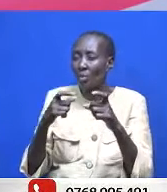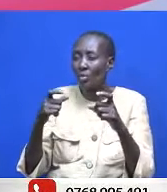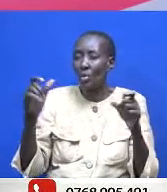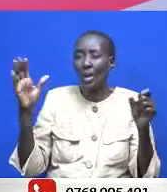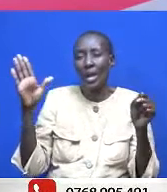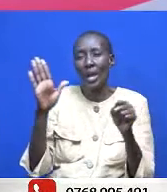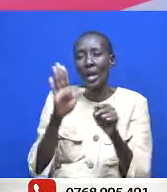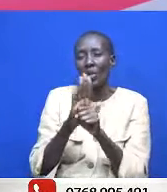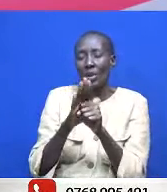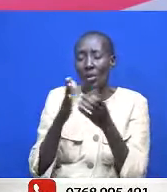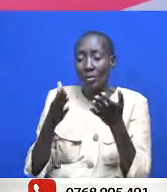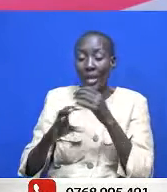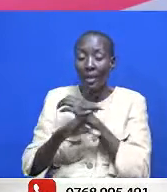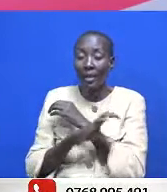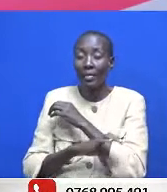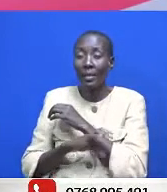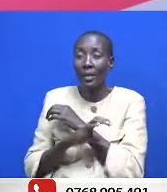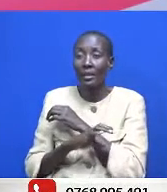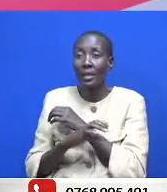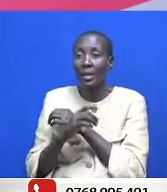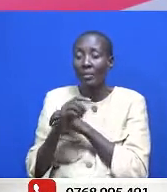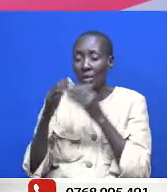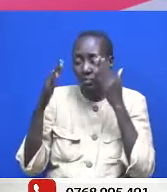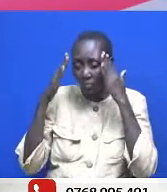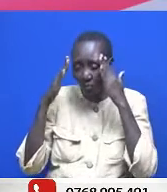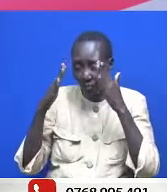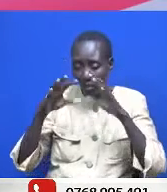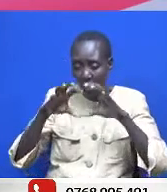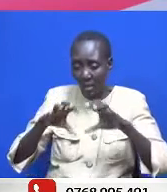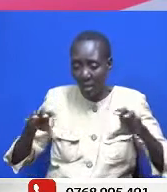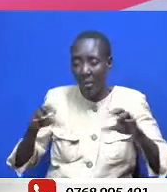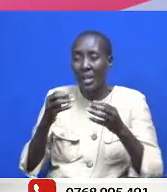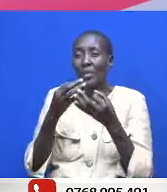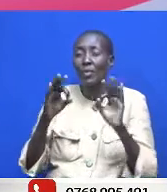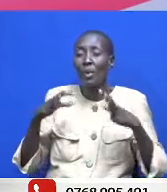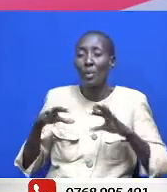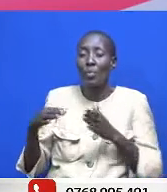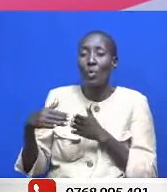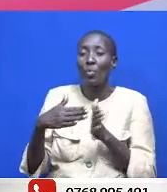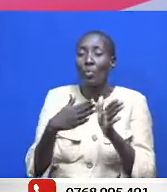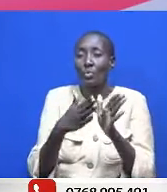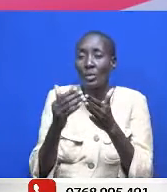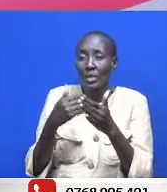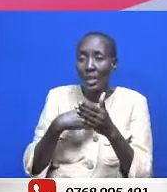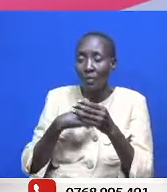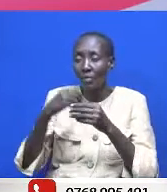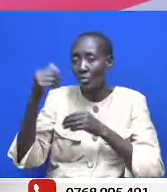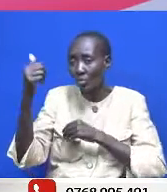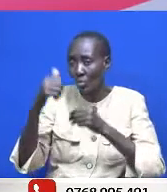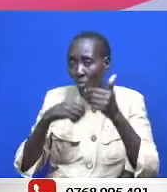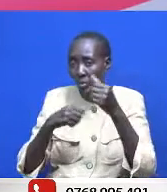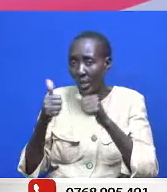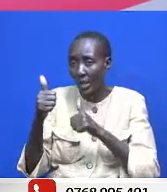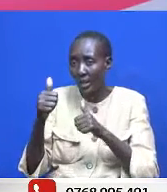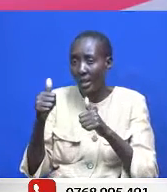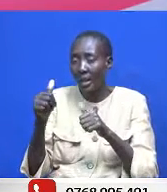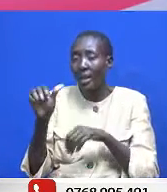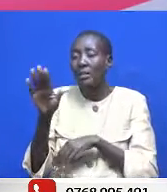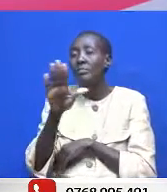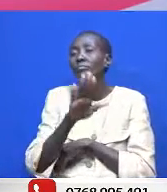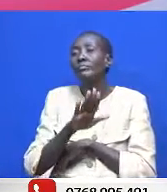tunatakiwa tuangalie kwamba soko iwe huru, watu wapate nafasi ya kuuza bidhaa zao kila penye wanataka kuiuza